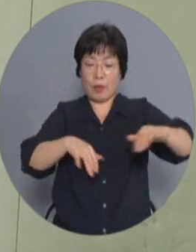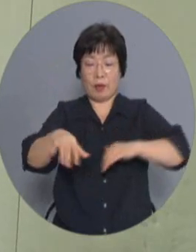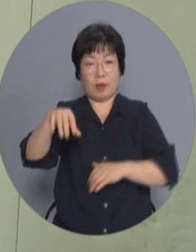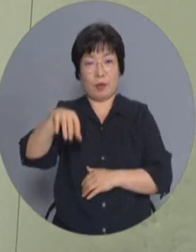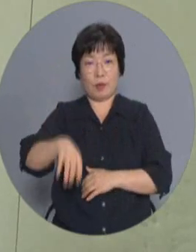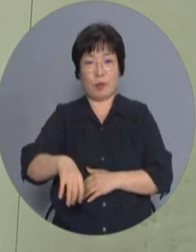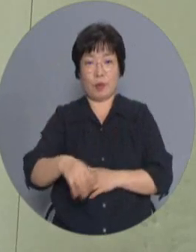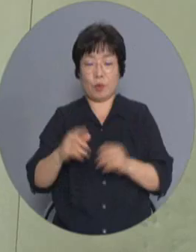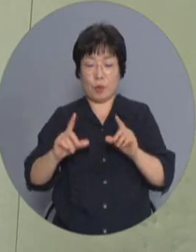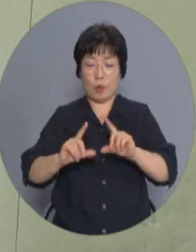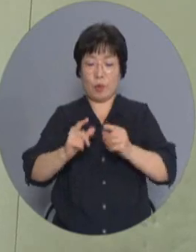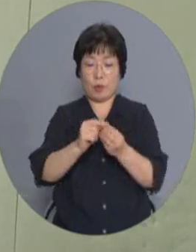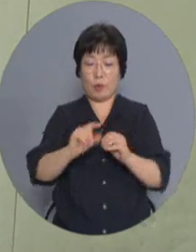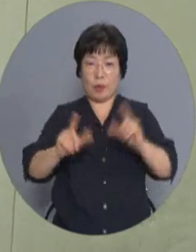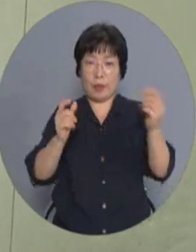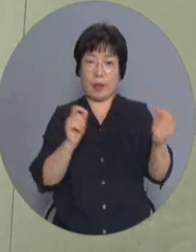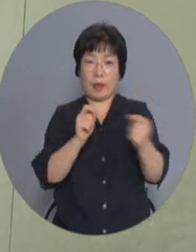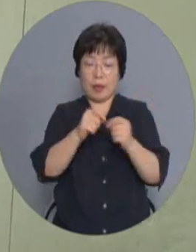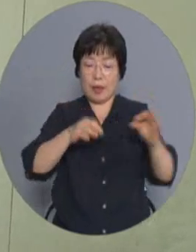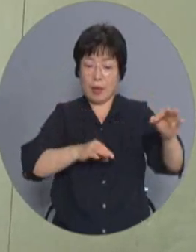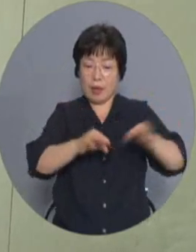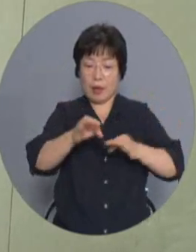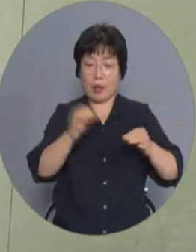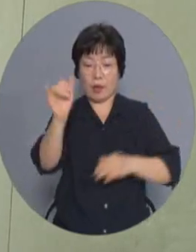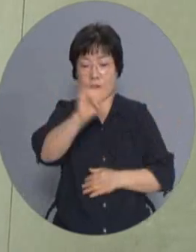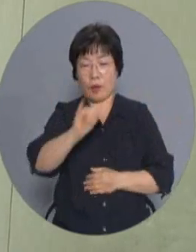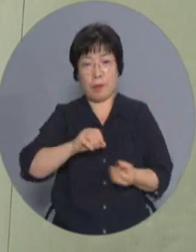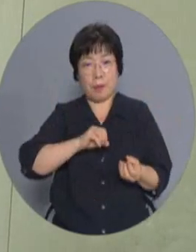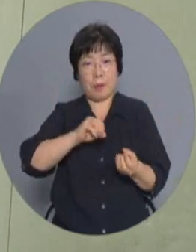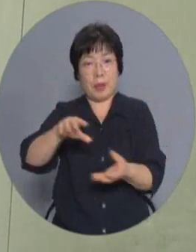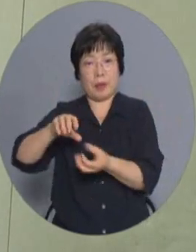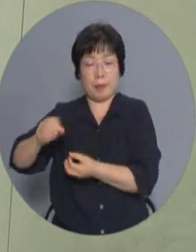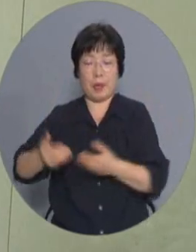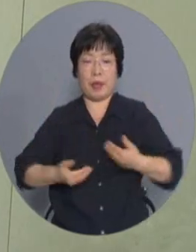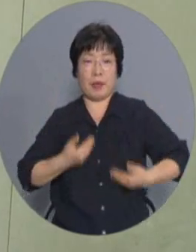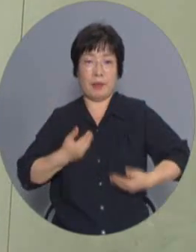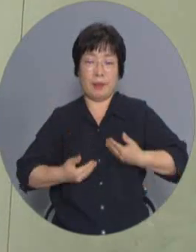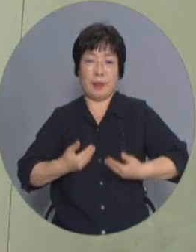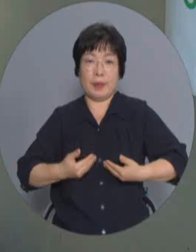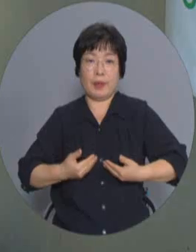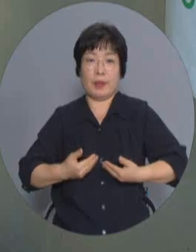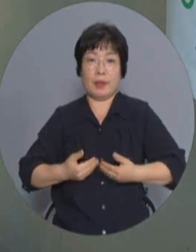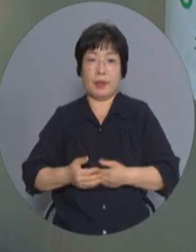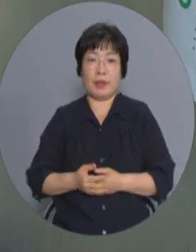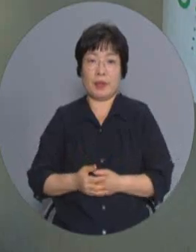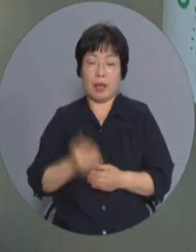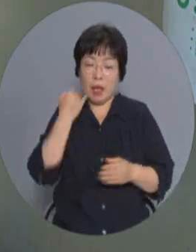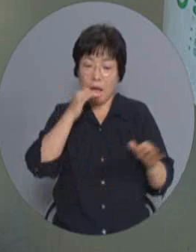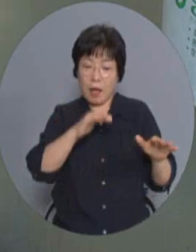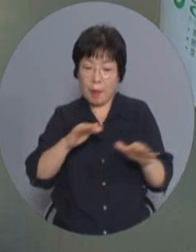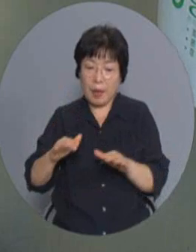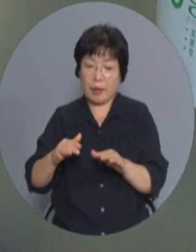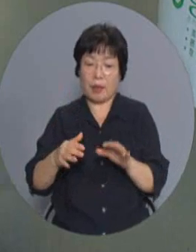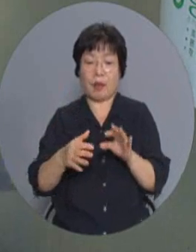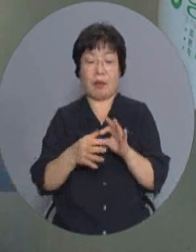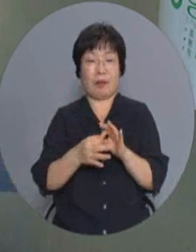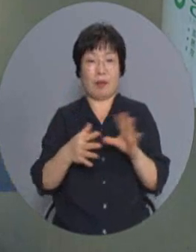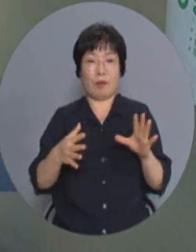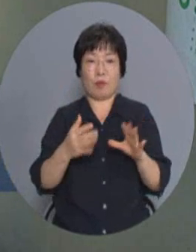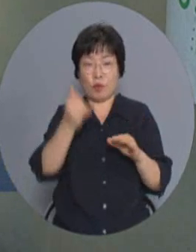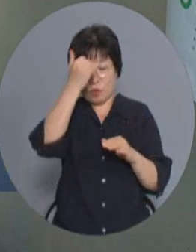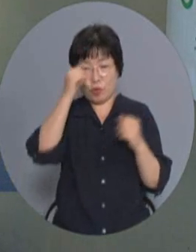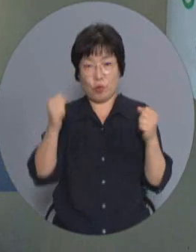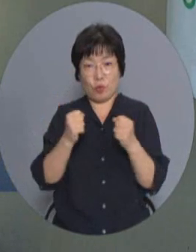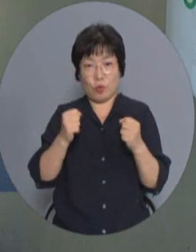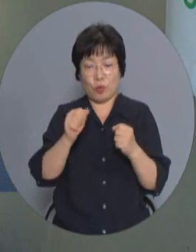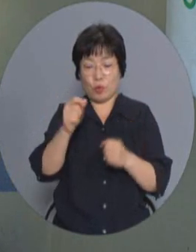거리입니다. 추석을 앞두고 이렇게 가게마다 전국으로 나갈 물량을 준비하느라 분주합니다. 바다를 접어지 않는 충청북도는